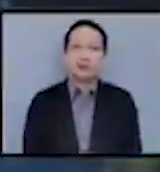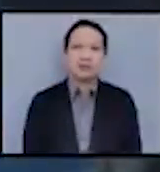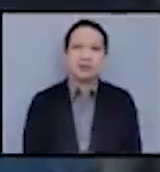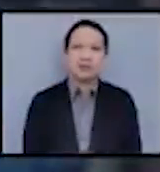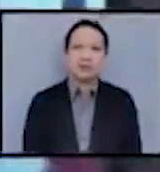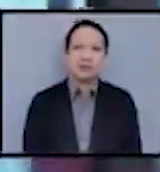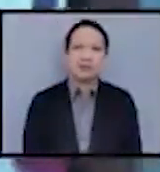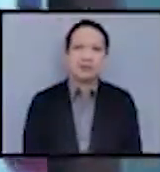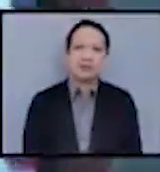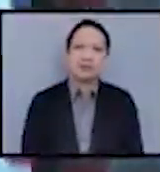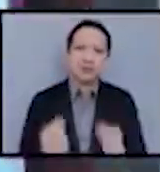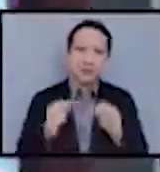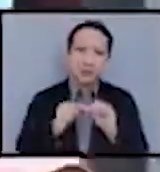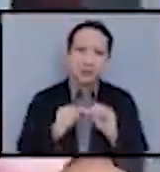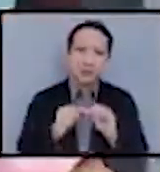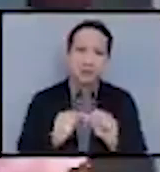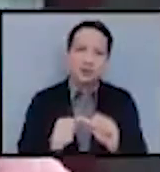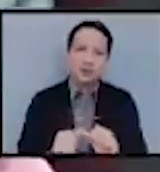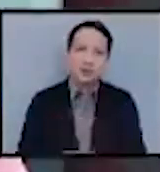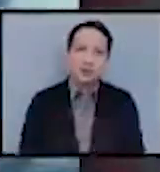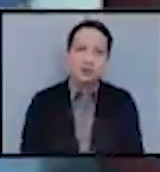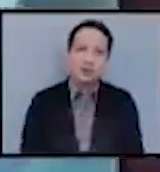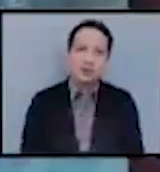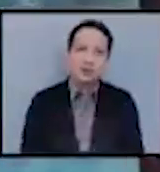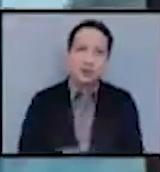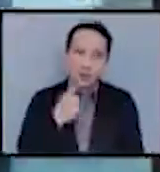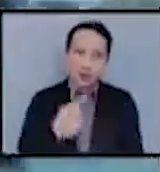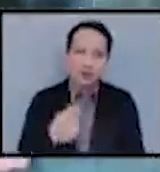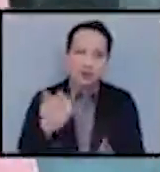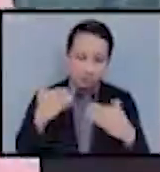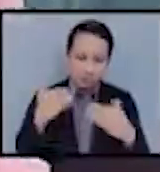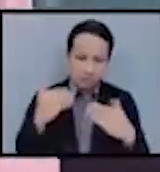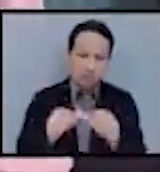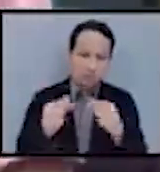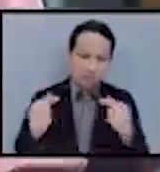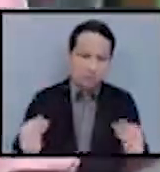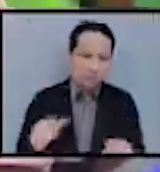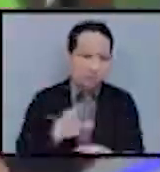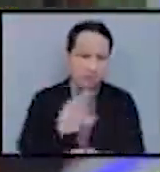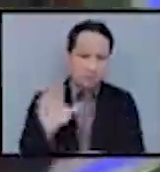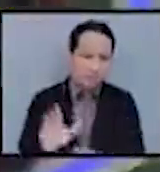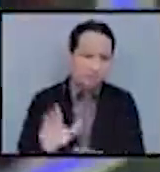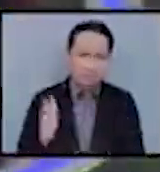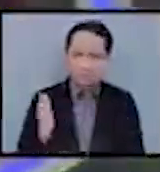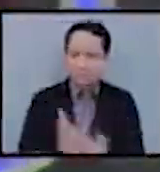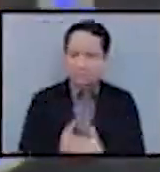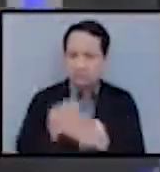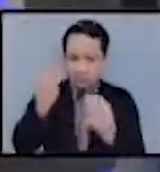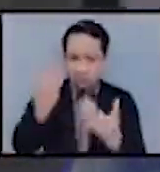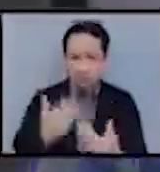ko di magsasawa na sabihin sa'yo